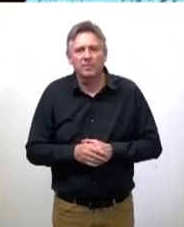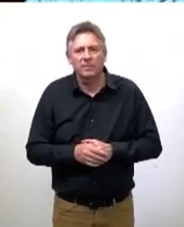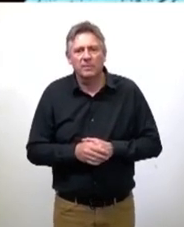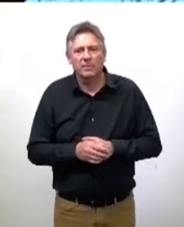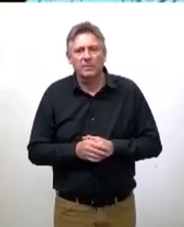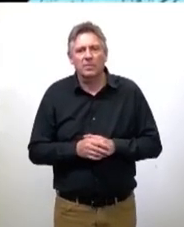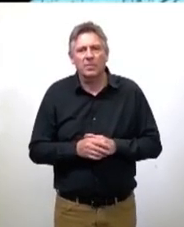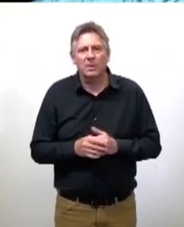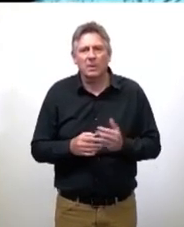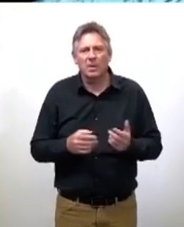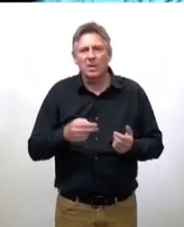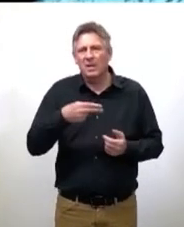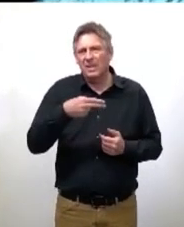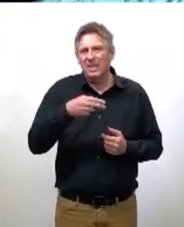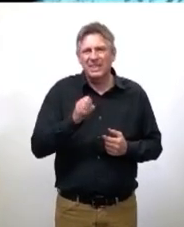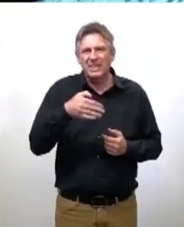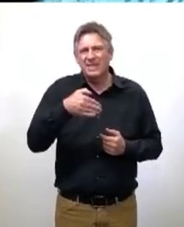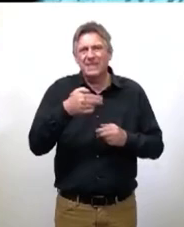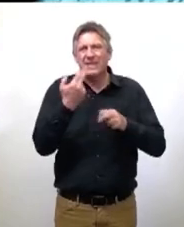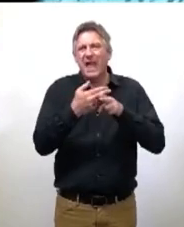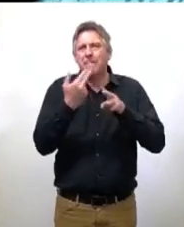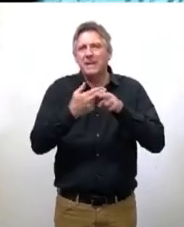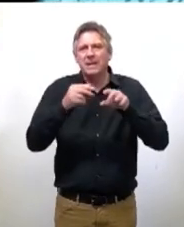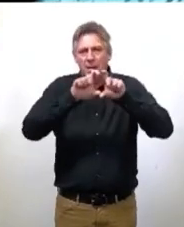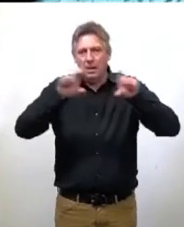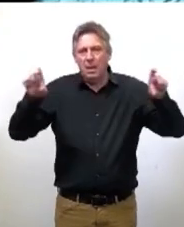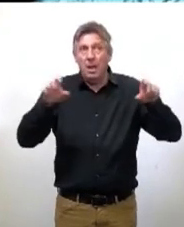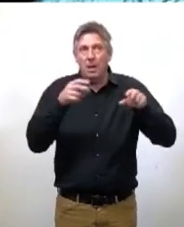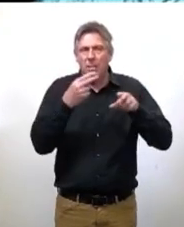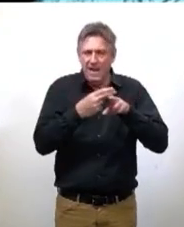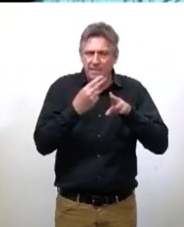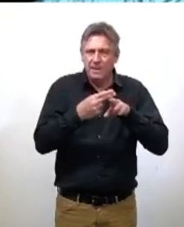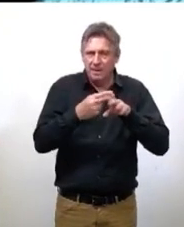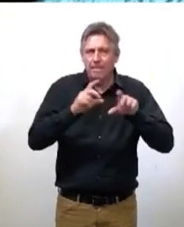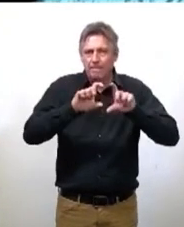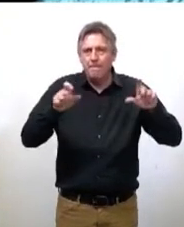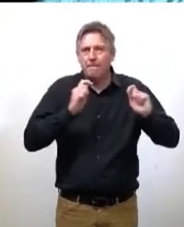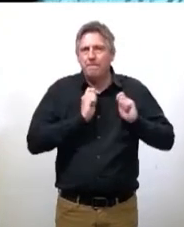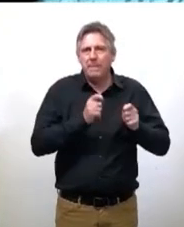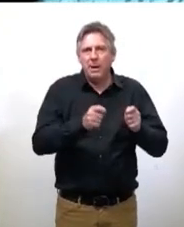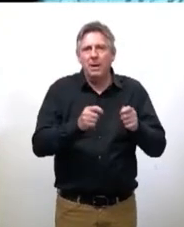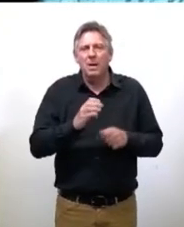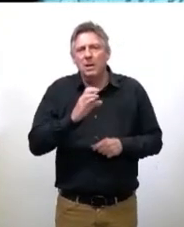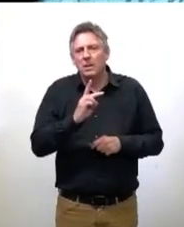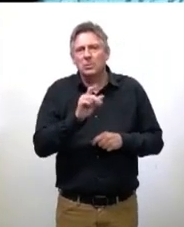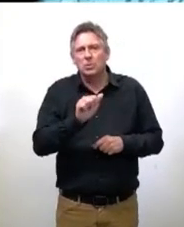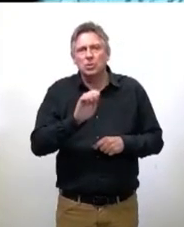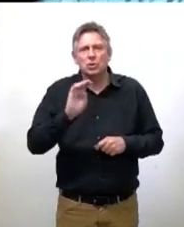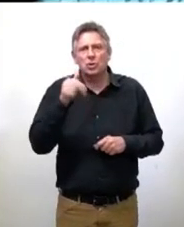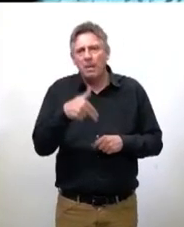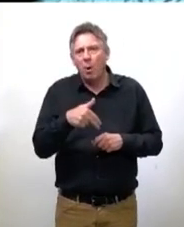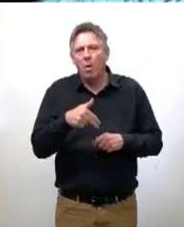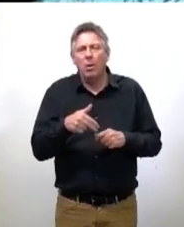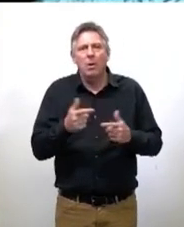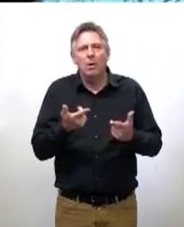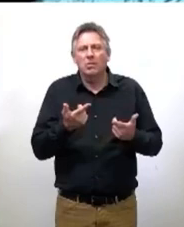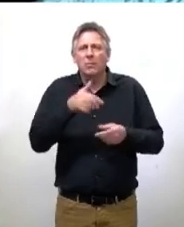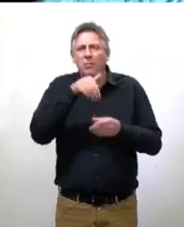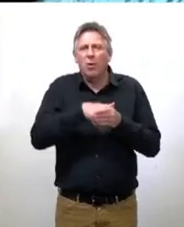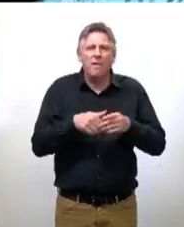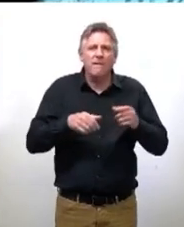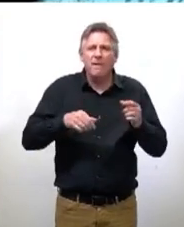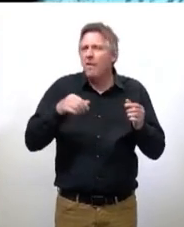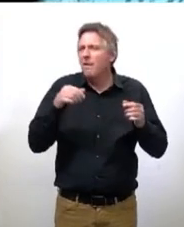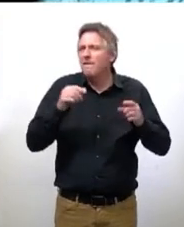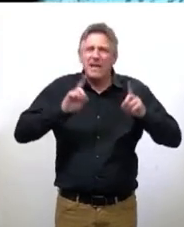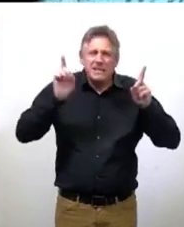de naming, que l'enceinte sportive de l'UBB qui est Chaban demeure un vrai chaudron populaire et festif, en le vidant de son identité avec un nom